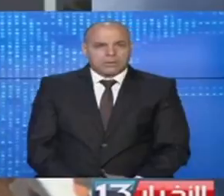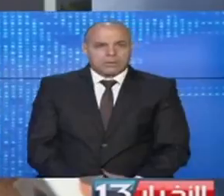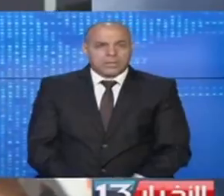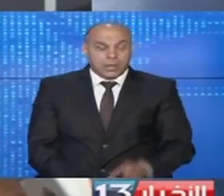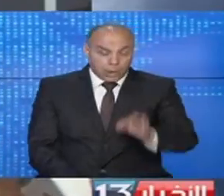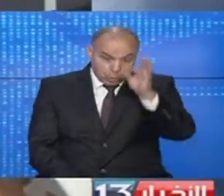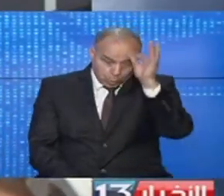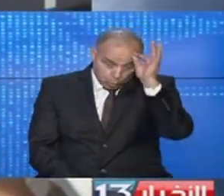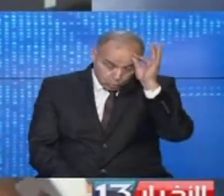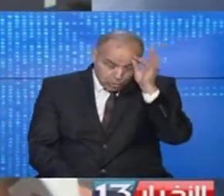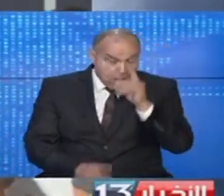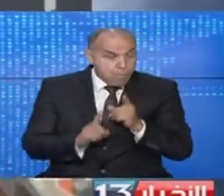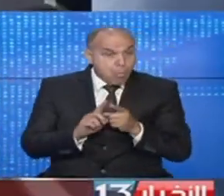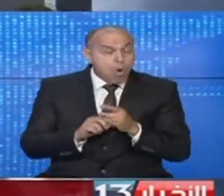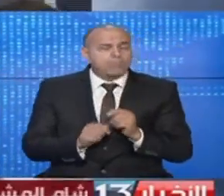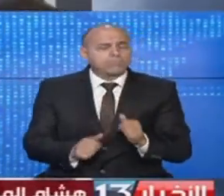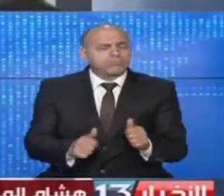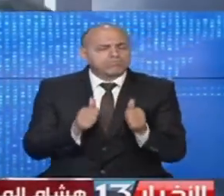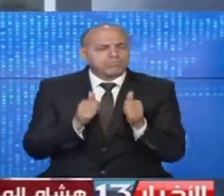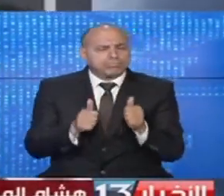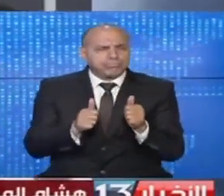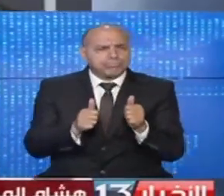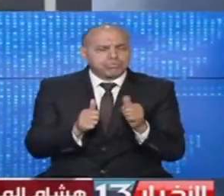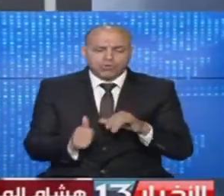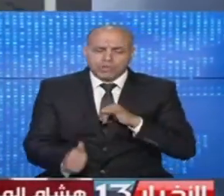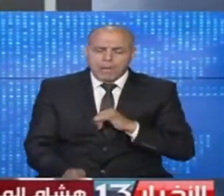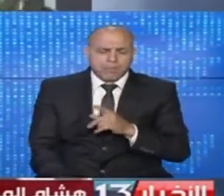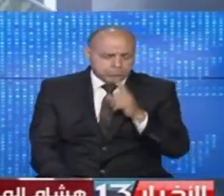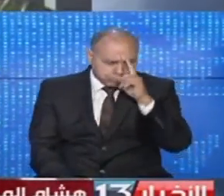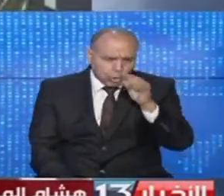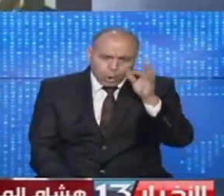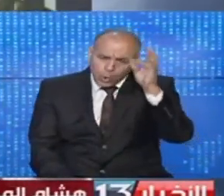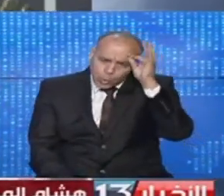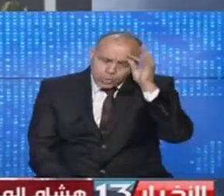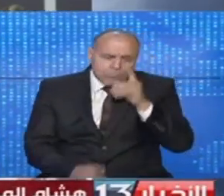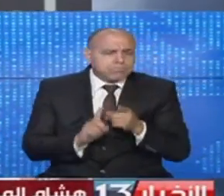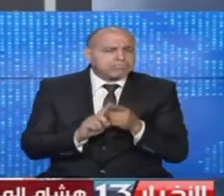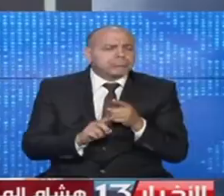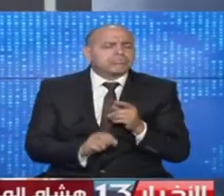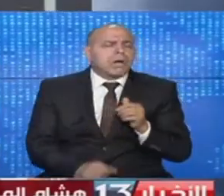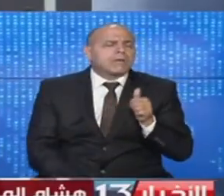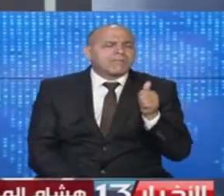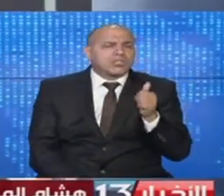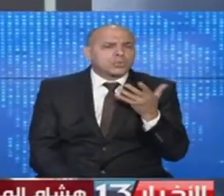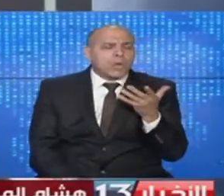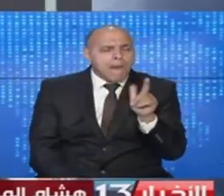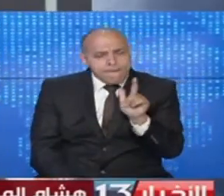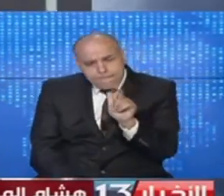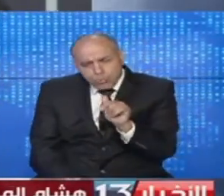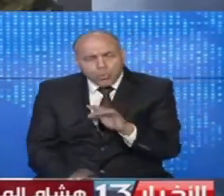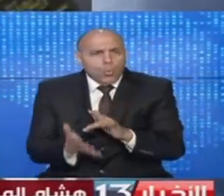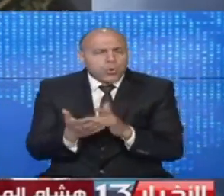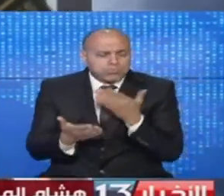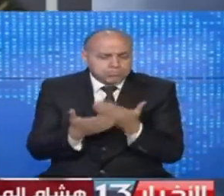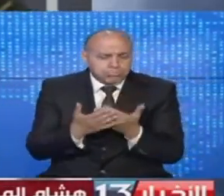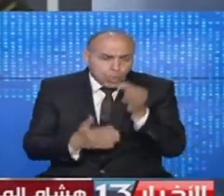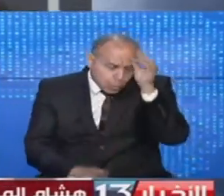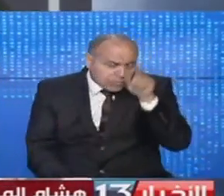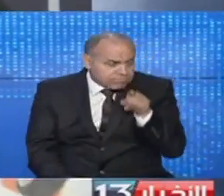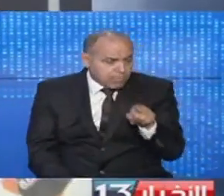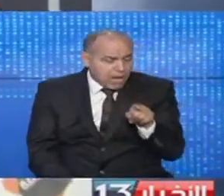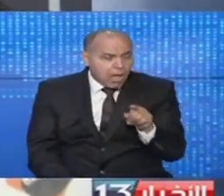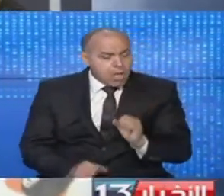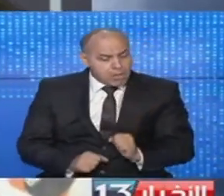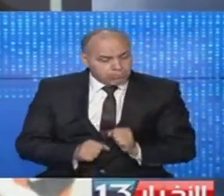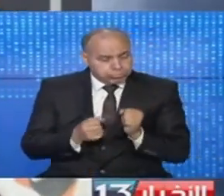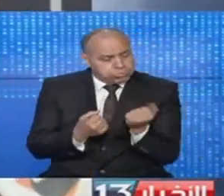تونس عندها ان بوتنسيال اكستراوردينير موجود في شبابها، تونس عندها ان بوتنسيال اكستراوردينير موجود في كفاءاتها البشريه اللي